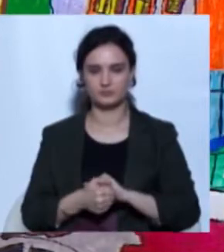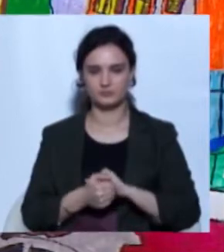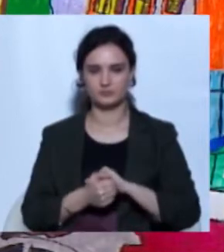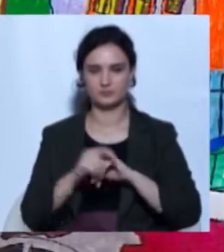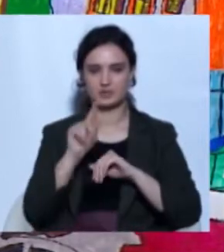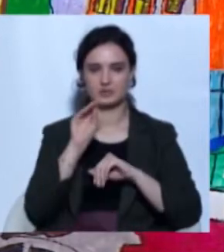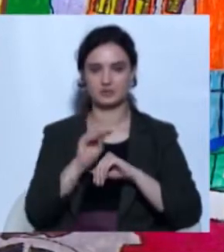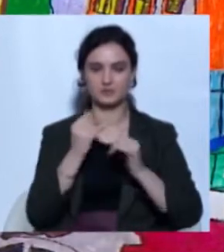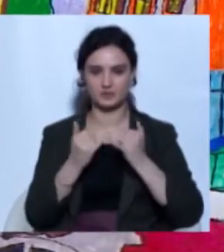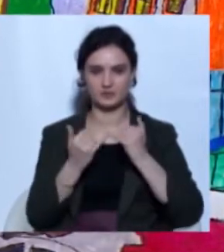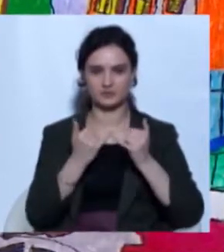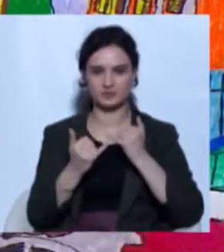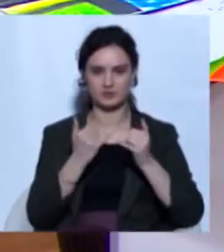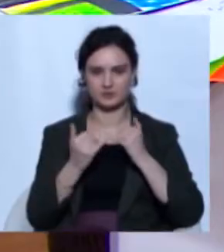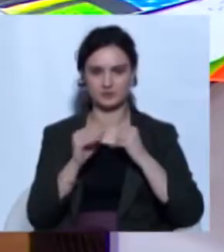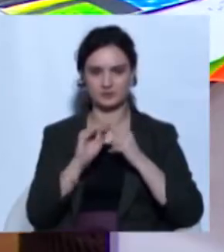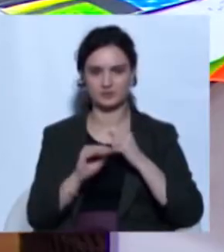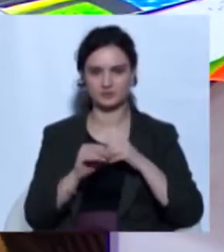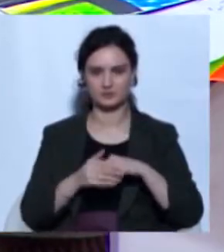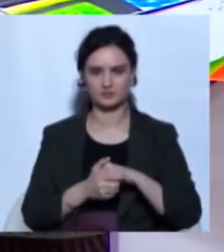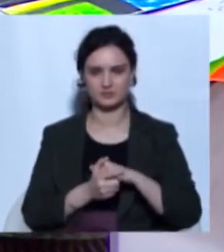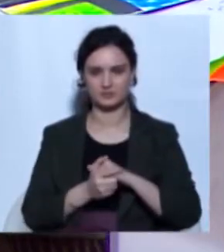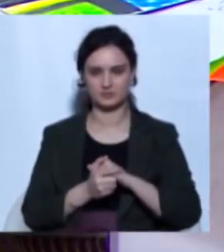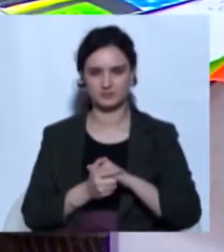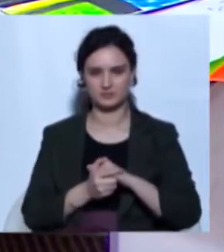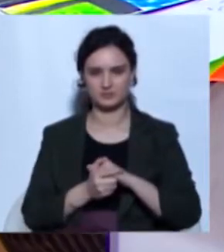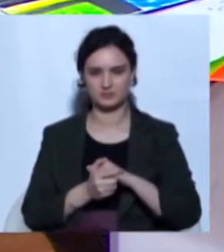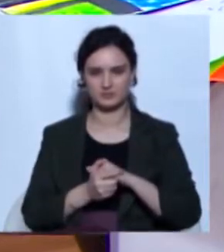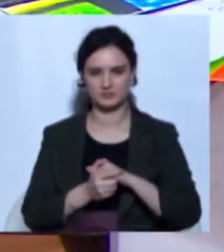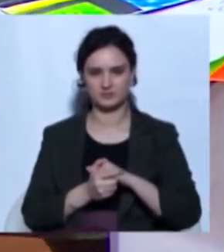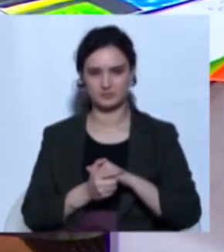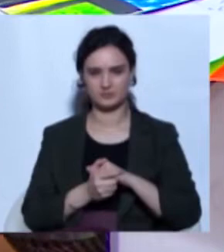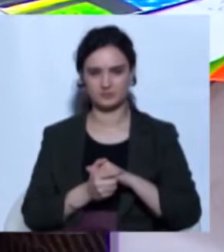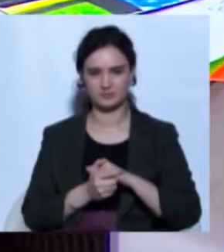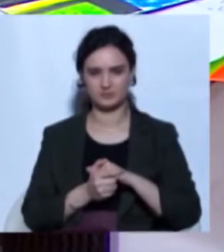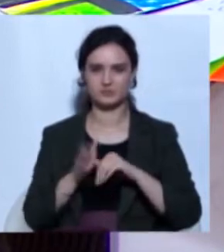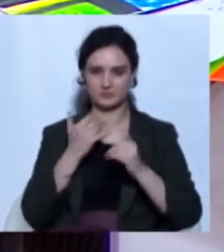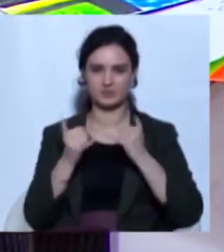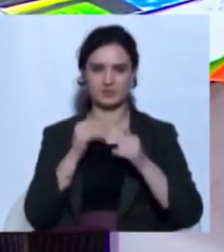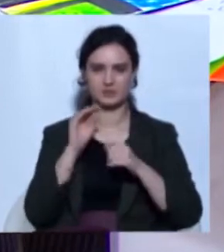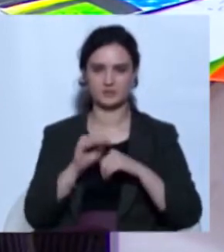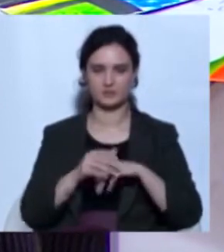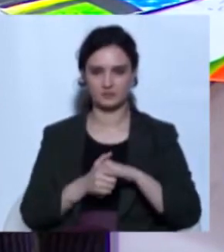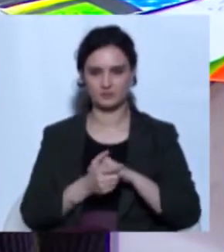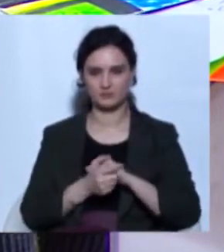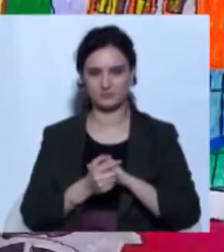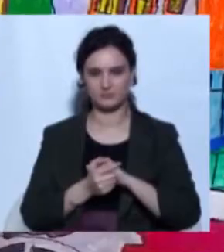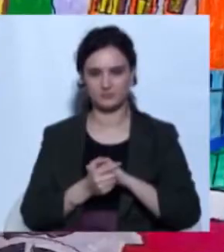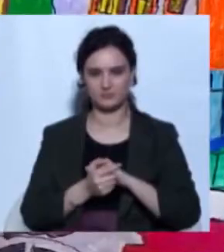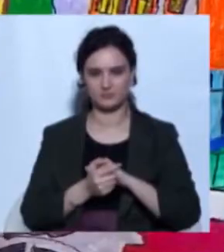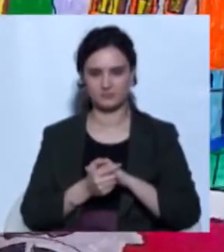რაზე დავდოთ? ყვითელზე? კონტრასტი არის მისი ყვითელი, დავდოთ ყვითელზე.